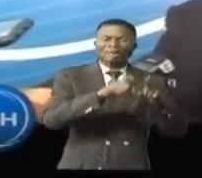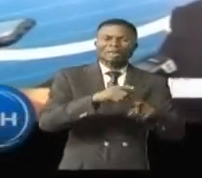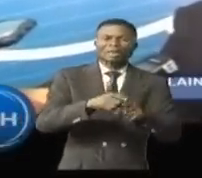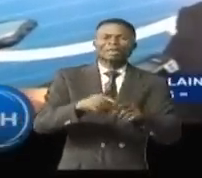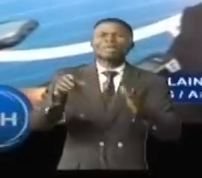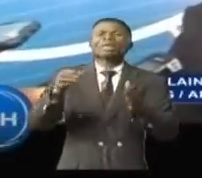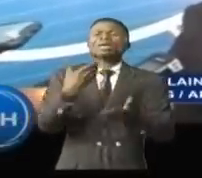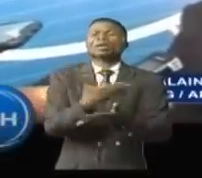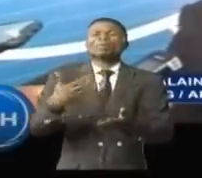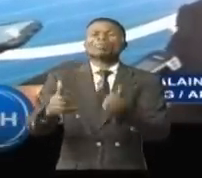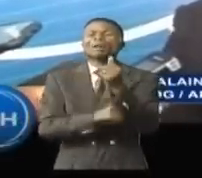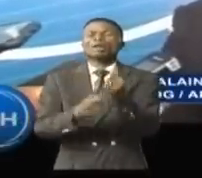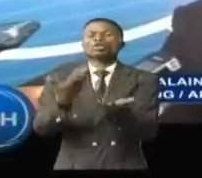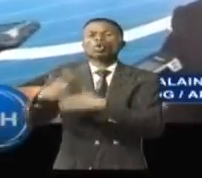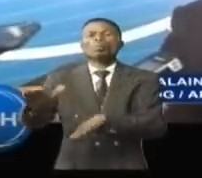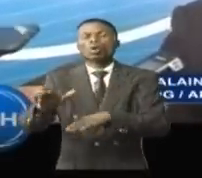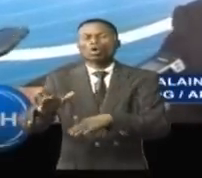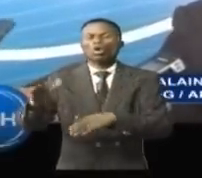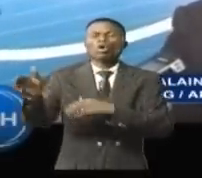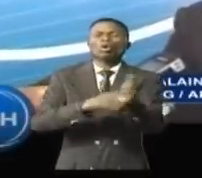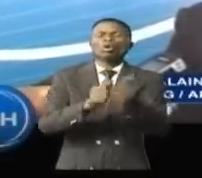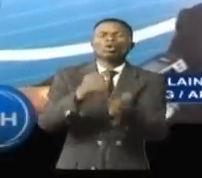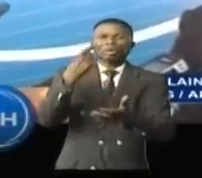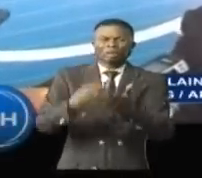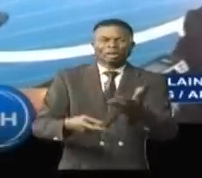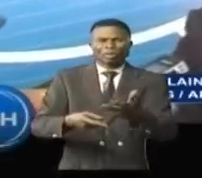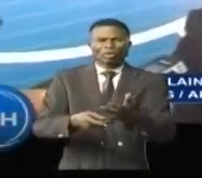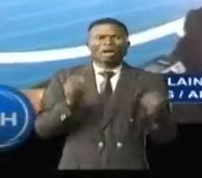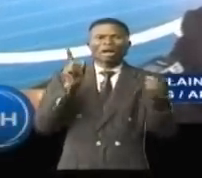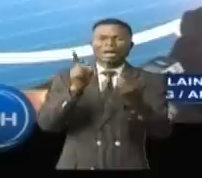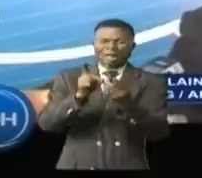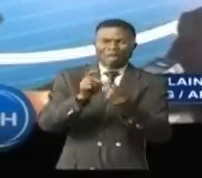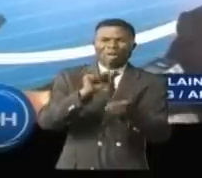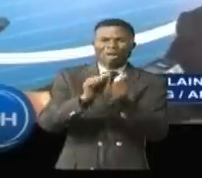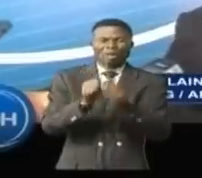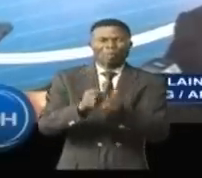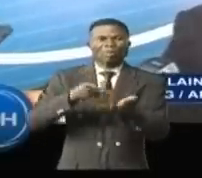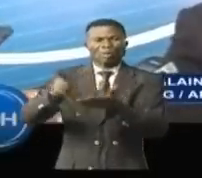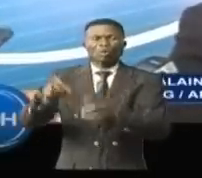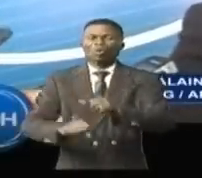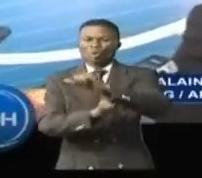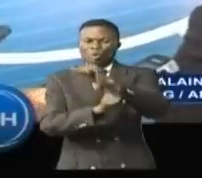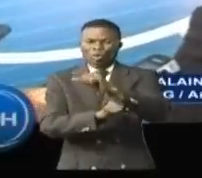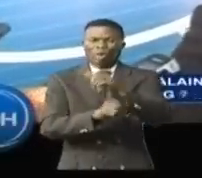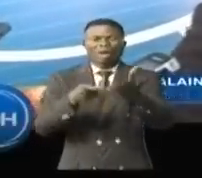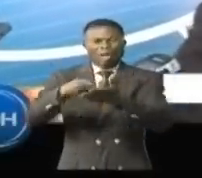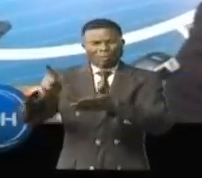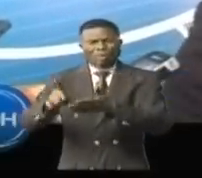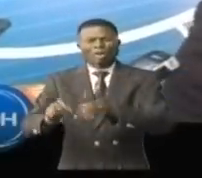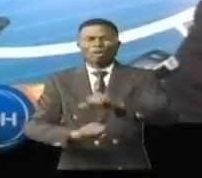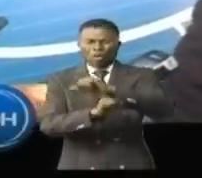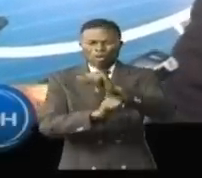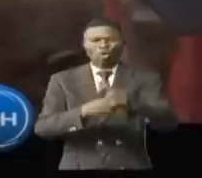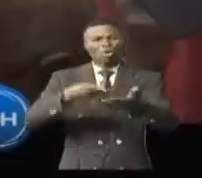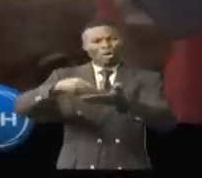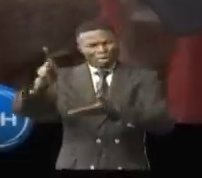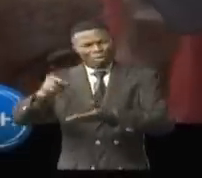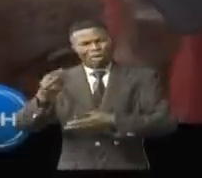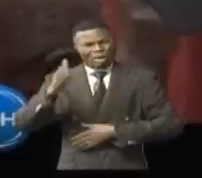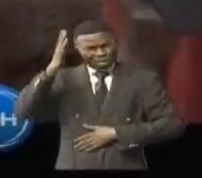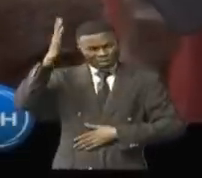les sinistres qu'on a eu au niveau de notre marché et qui ont rencontré de la part des assureurs une indemnisation, un remboursement?